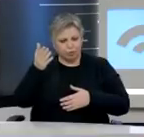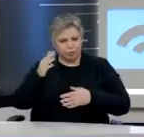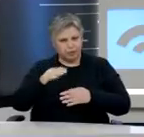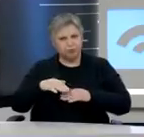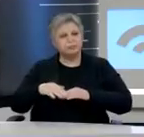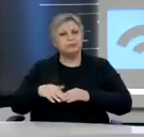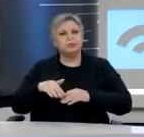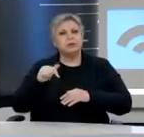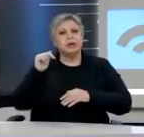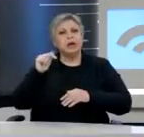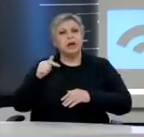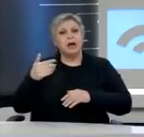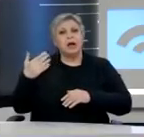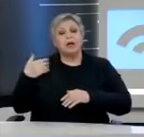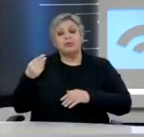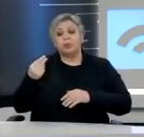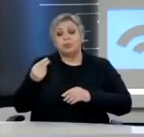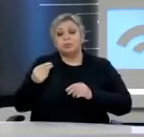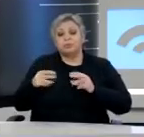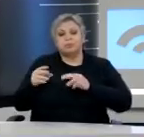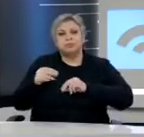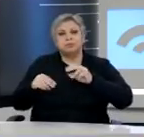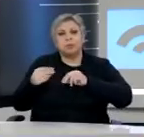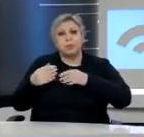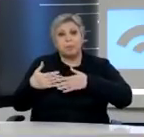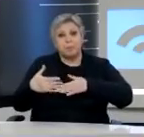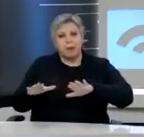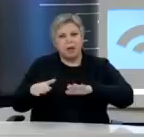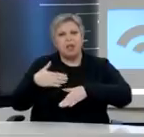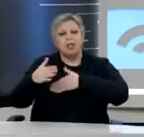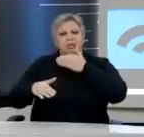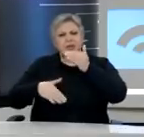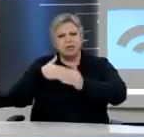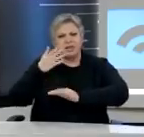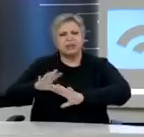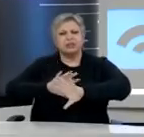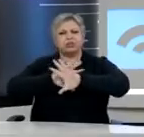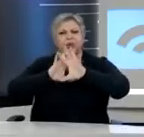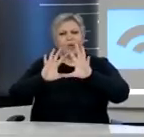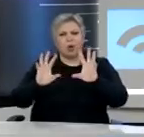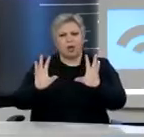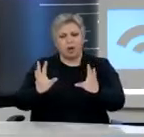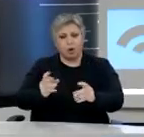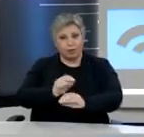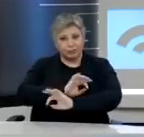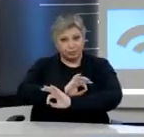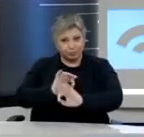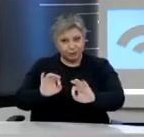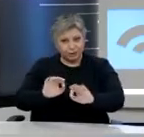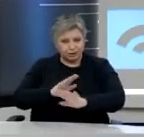μετά την ολοκλήρωση των διαδικασιών, μετά την ολοκλήρωση των διαδικασιών στη Βουλή